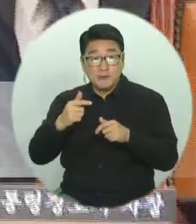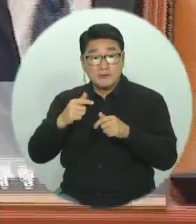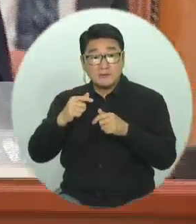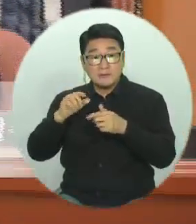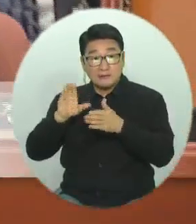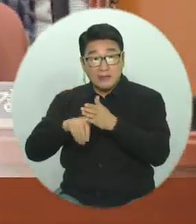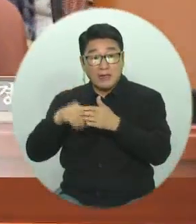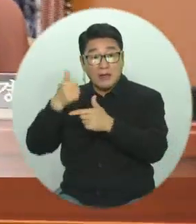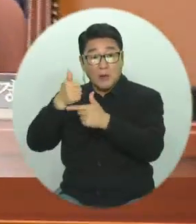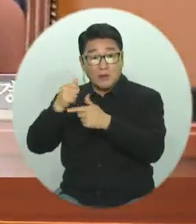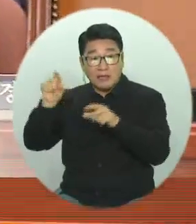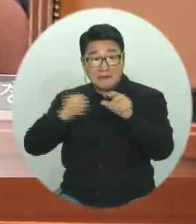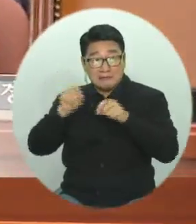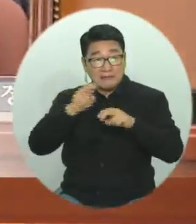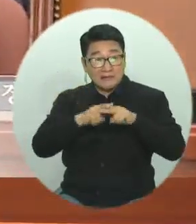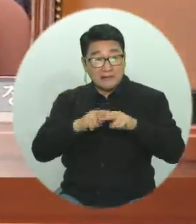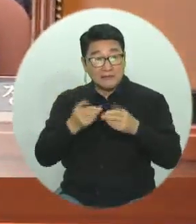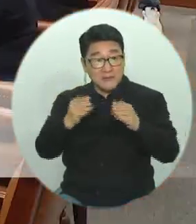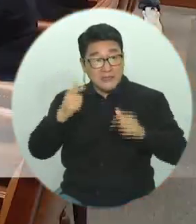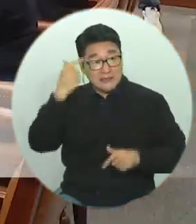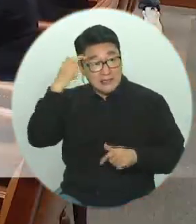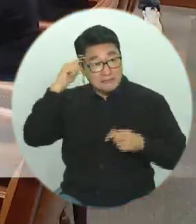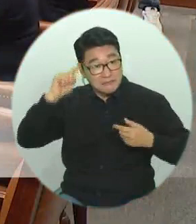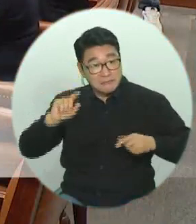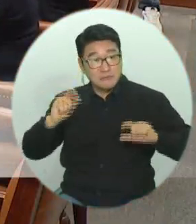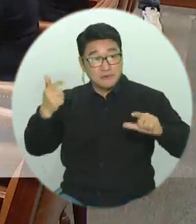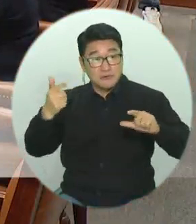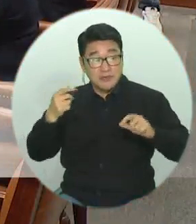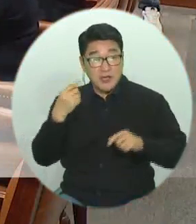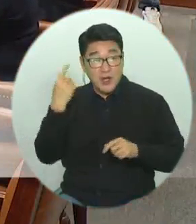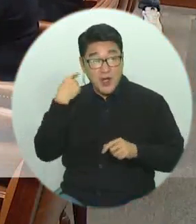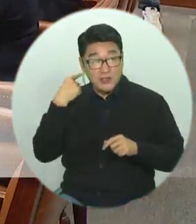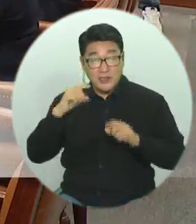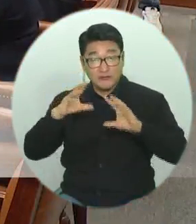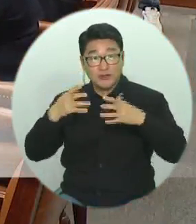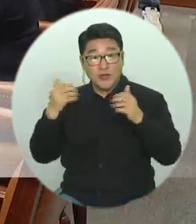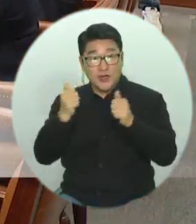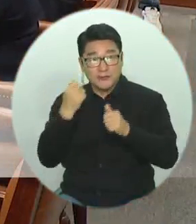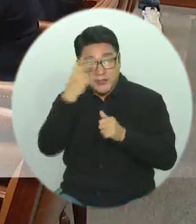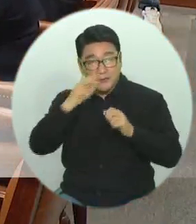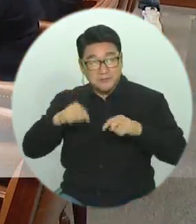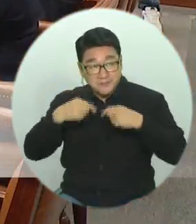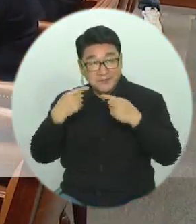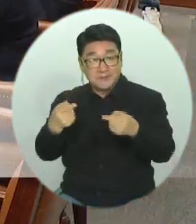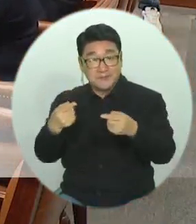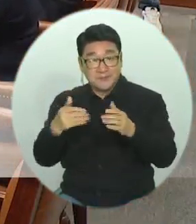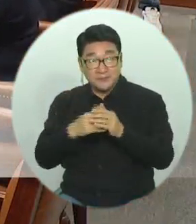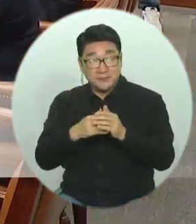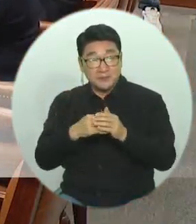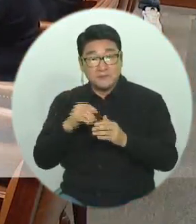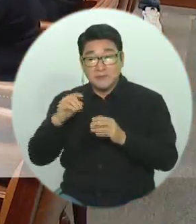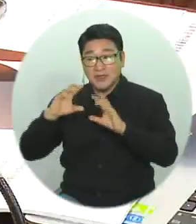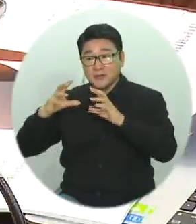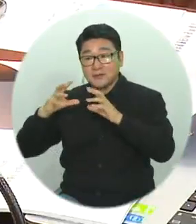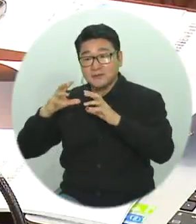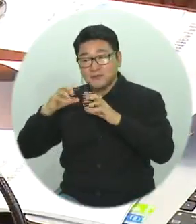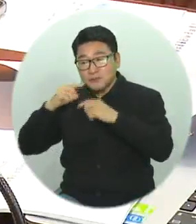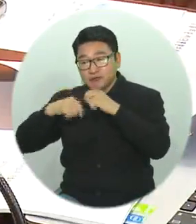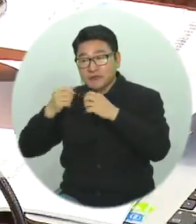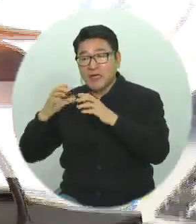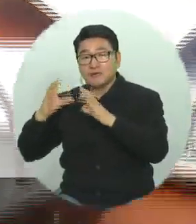않았느냐고 반문했습니다 김실장은 어제 대통령실 국정감사에 출석해 박상혁 민주당